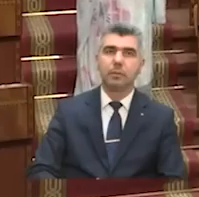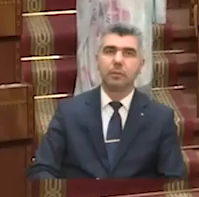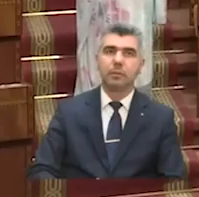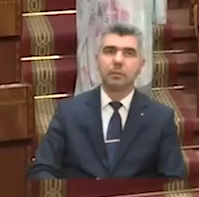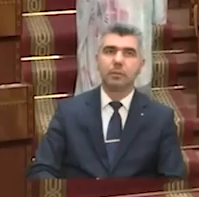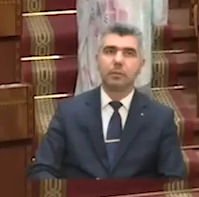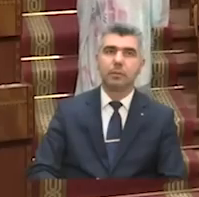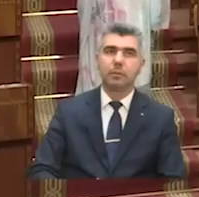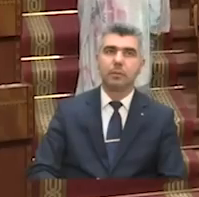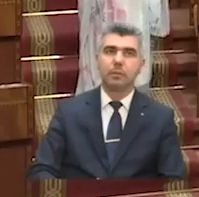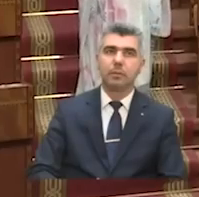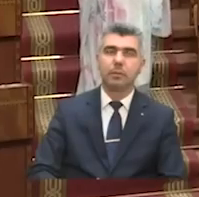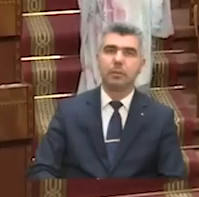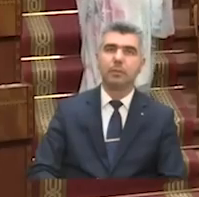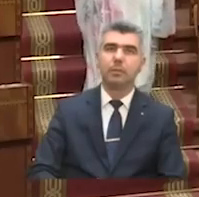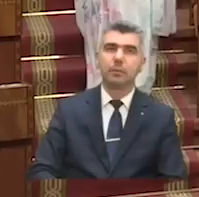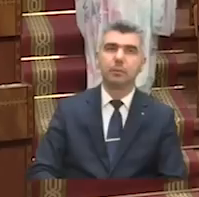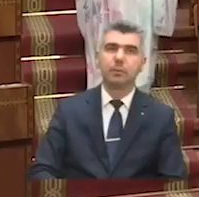تفضل لا تفضل تفضل تفضل لا تفضل